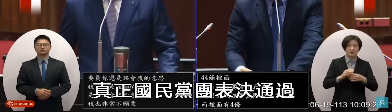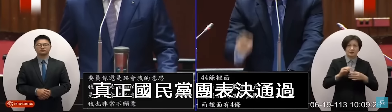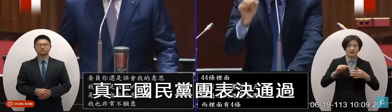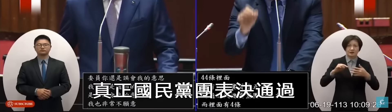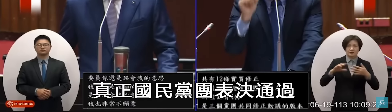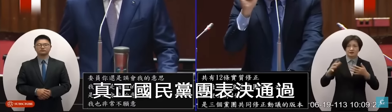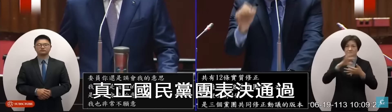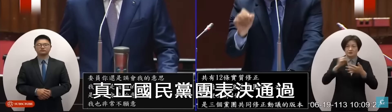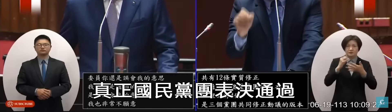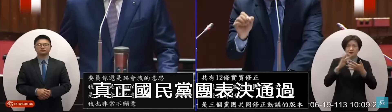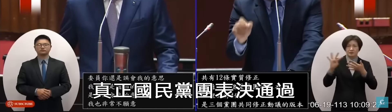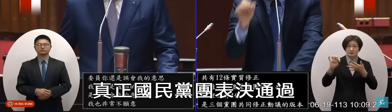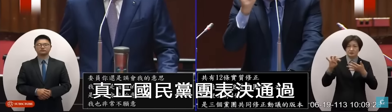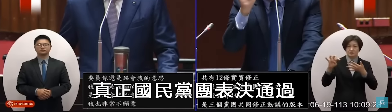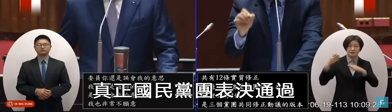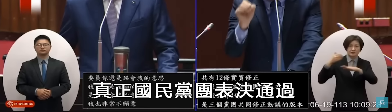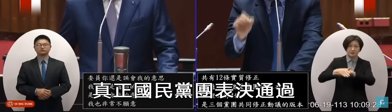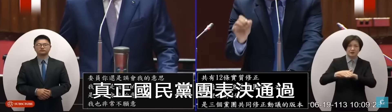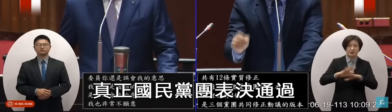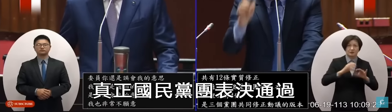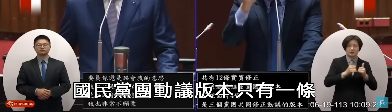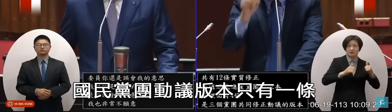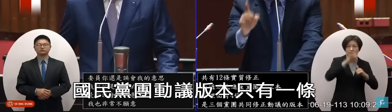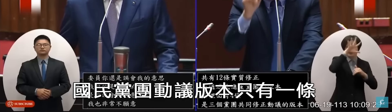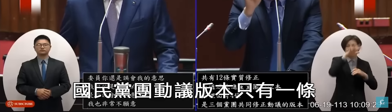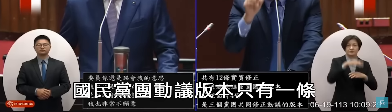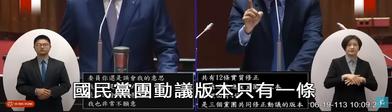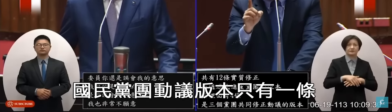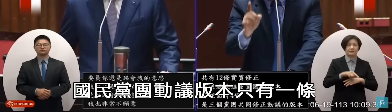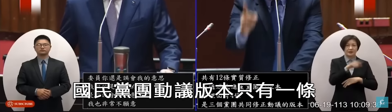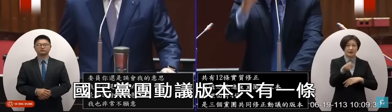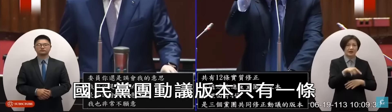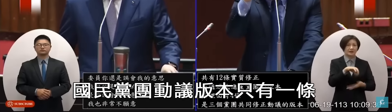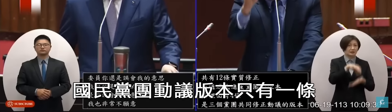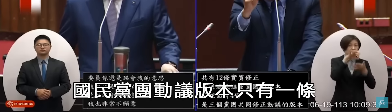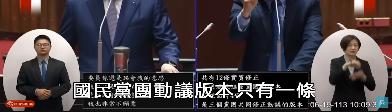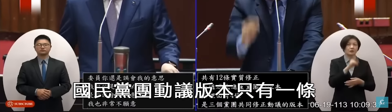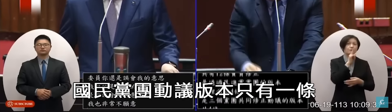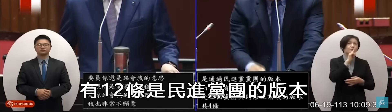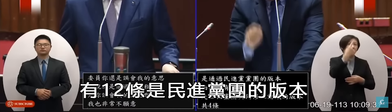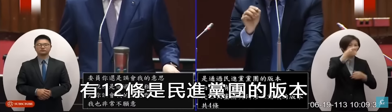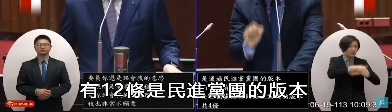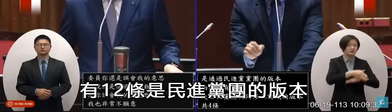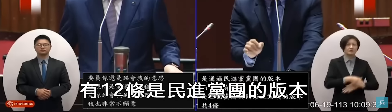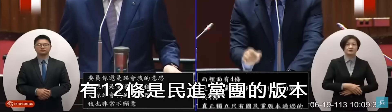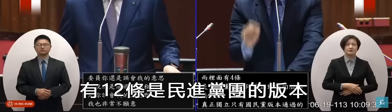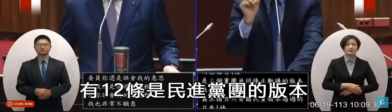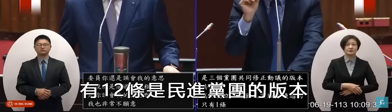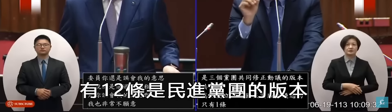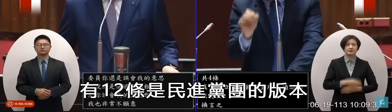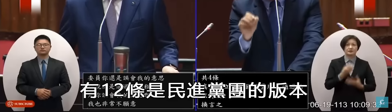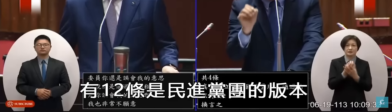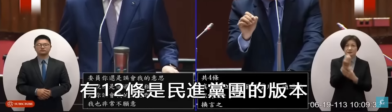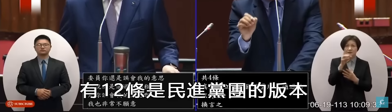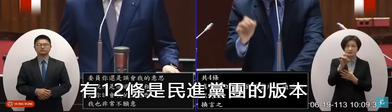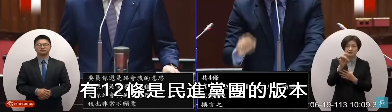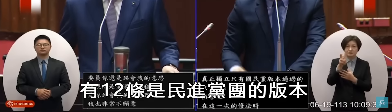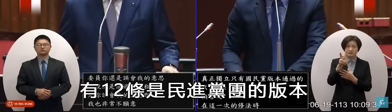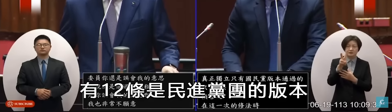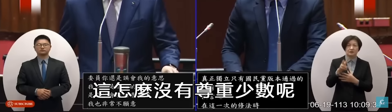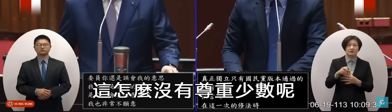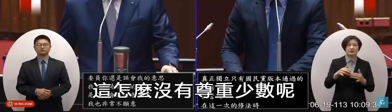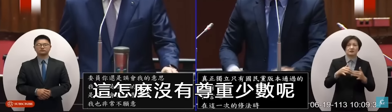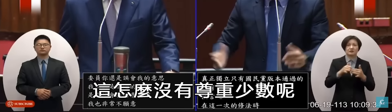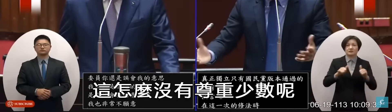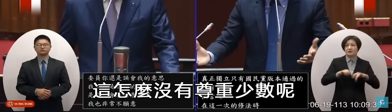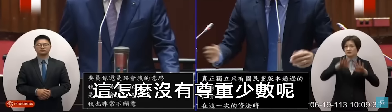里面，真正国民党团表决通过国民党团动议版本只有1条，有12条是民进党团的版